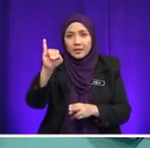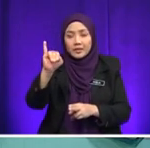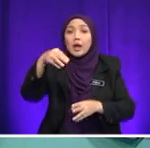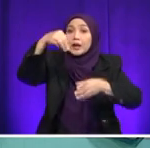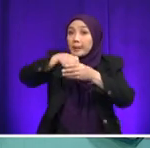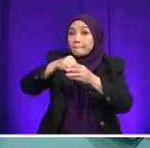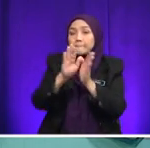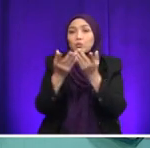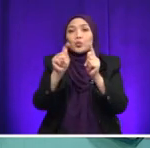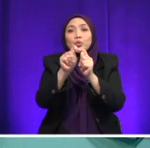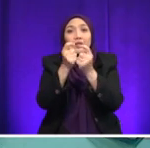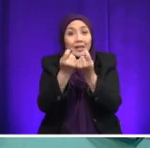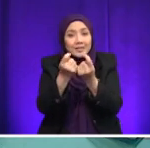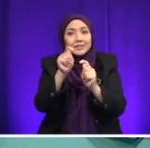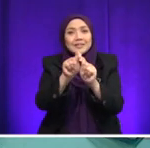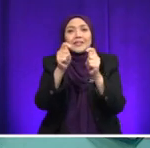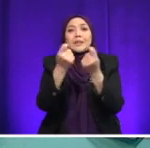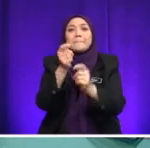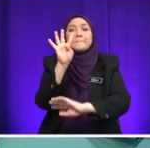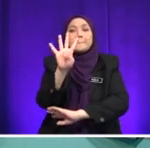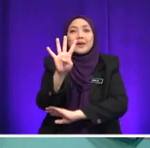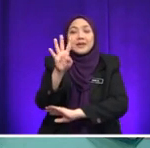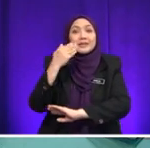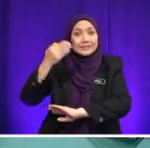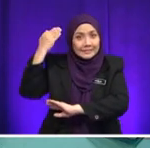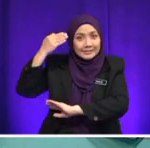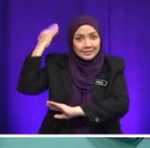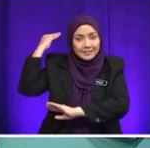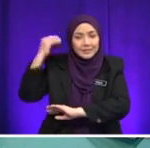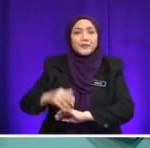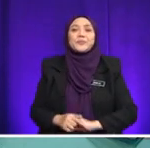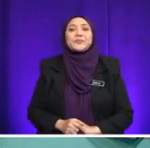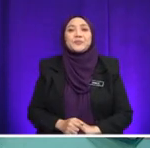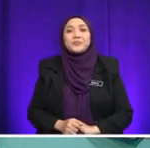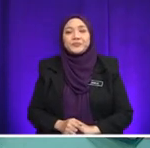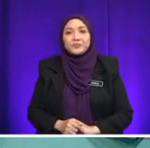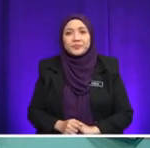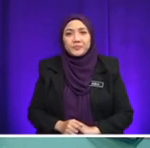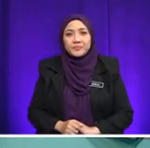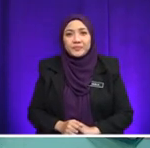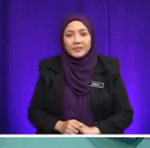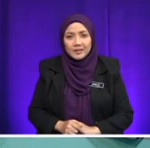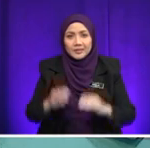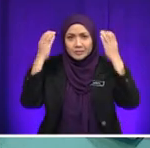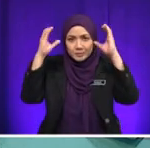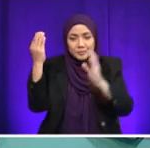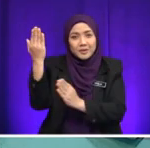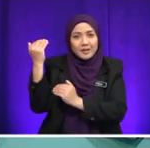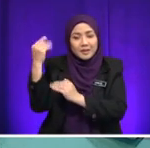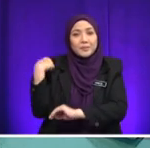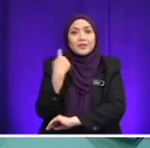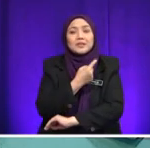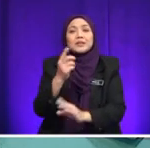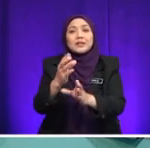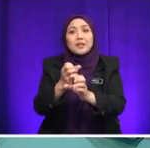murid-murid telah pun mendengarkan serangkap sajak dan Cikgu yang tidak seberapa kita dapat